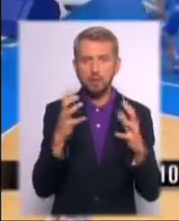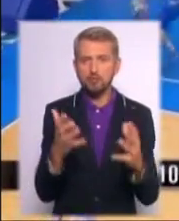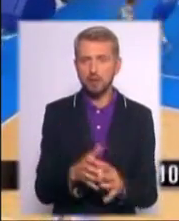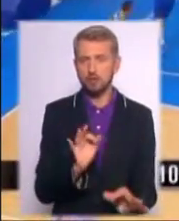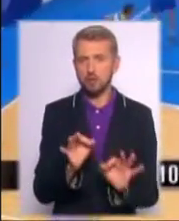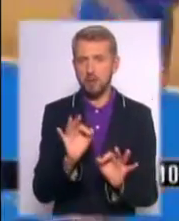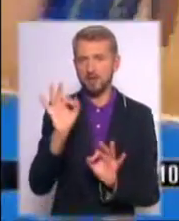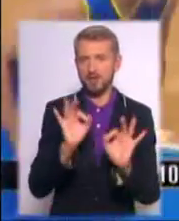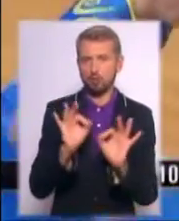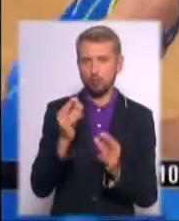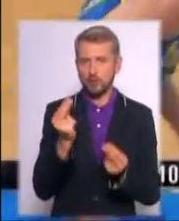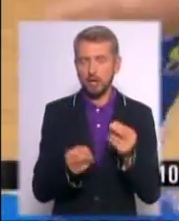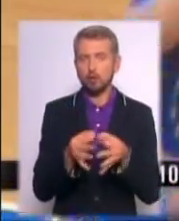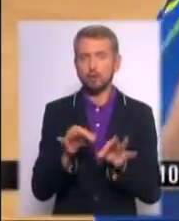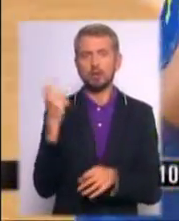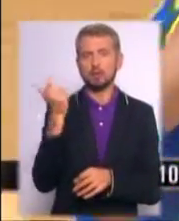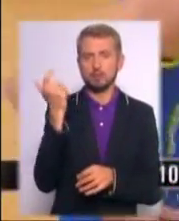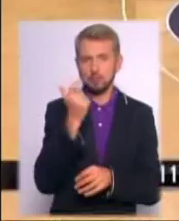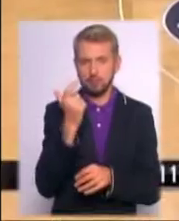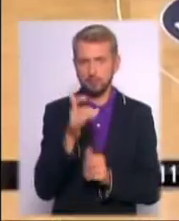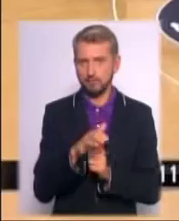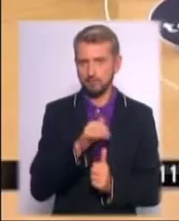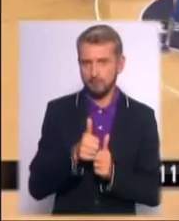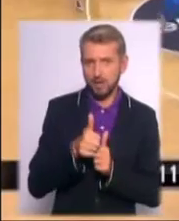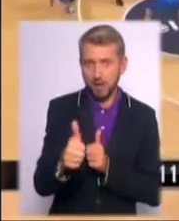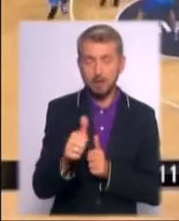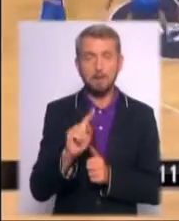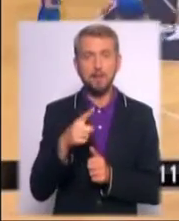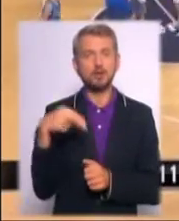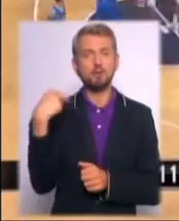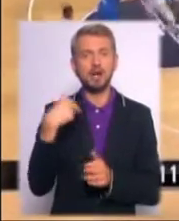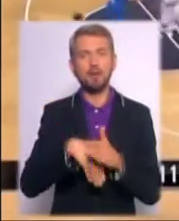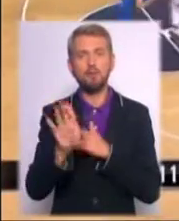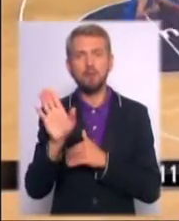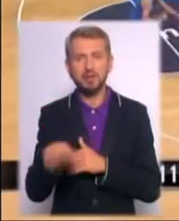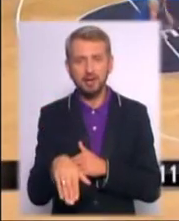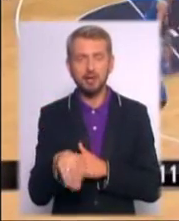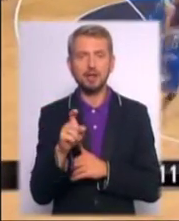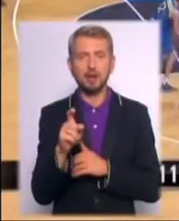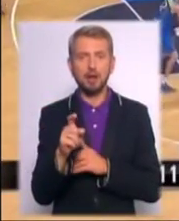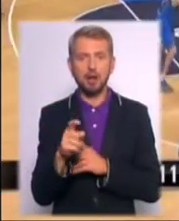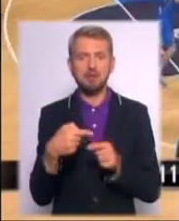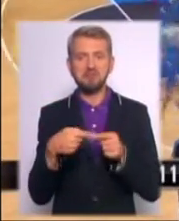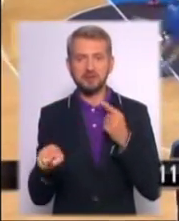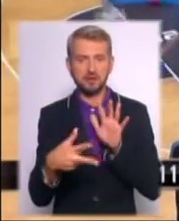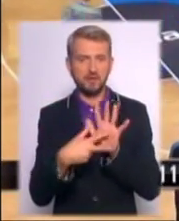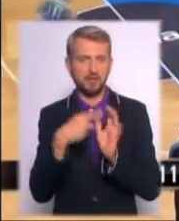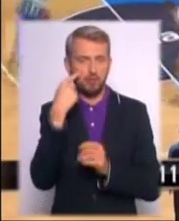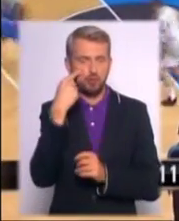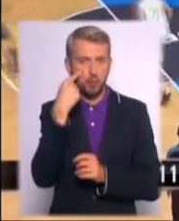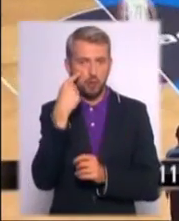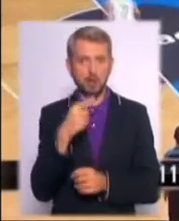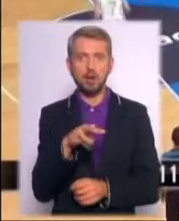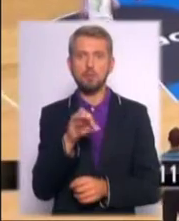з гри дозволив господарям заволодіти ініціативою і на першу перерву піти з 8-очковою перевагою.